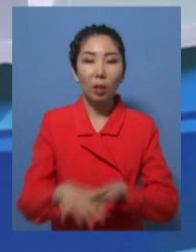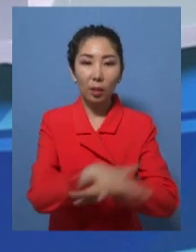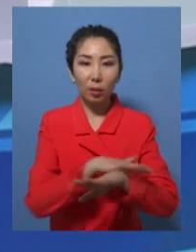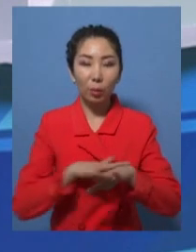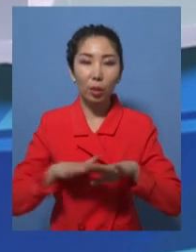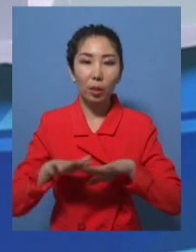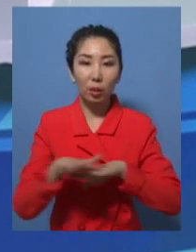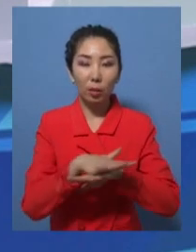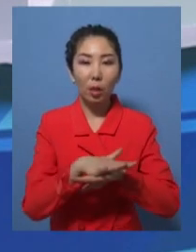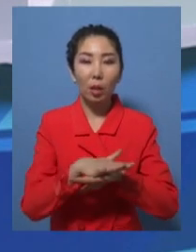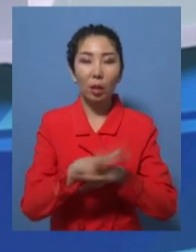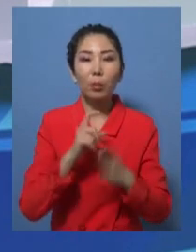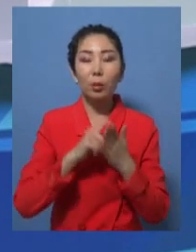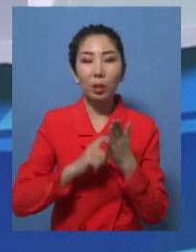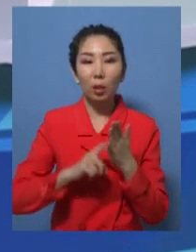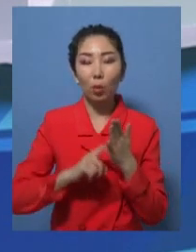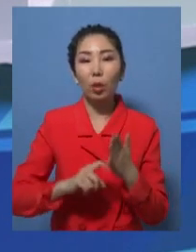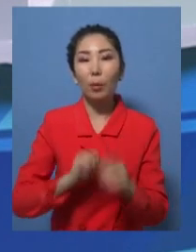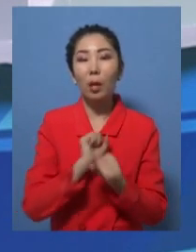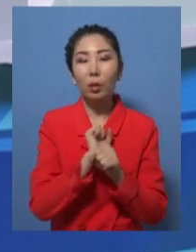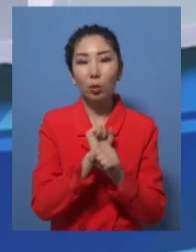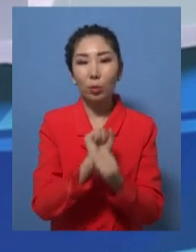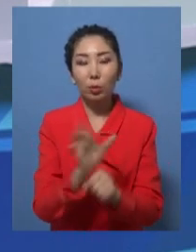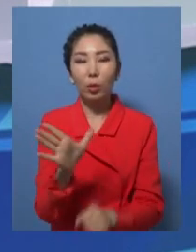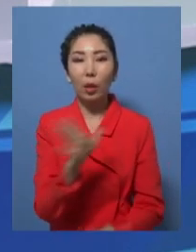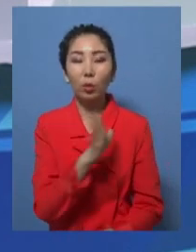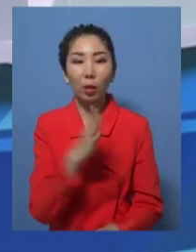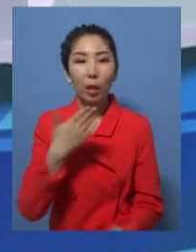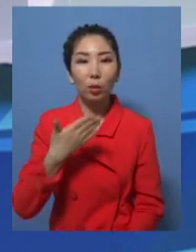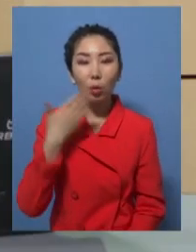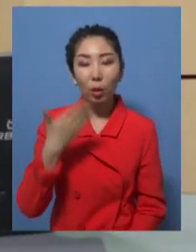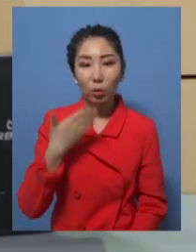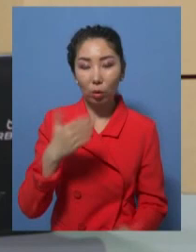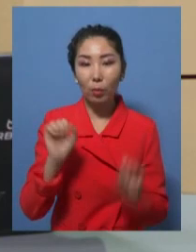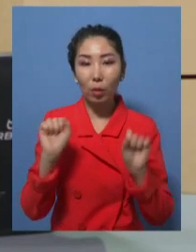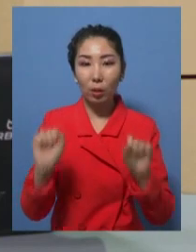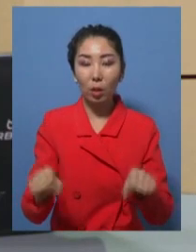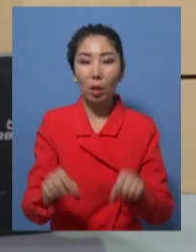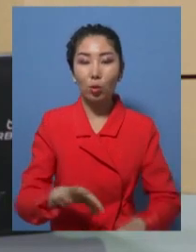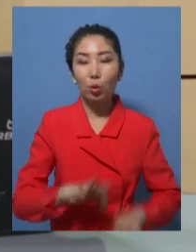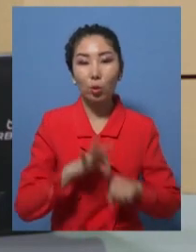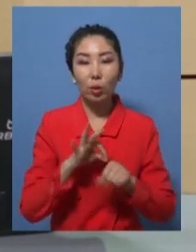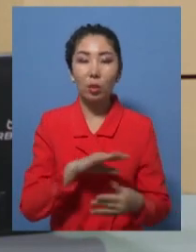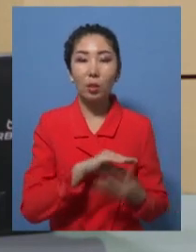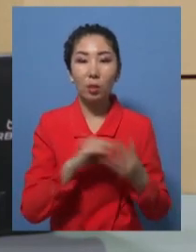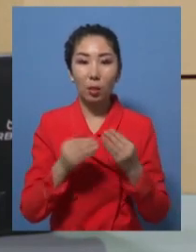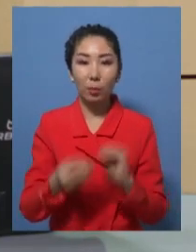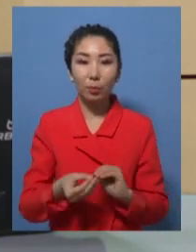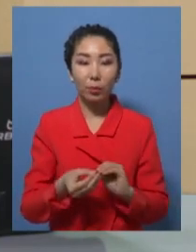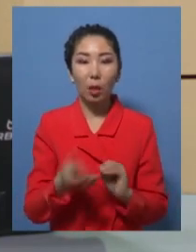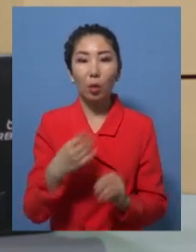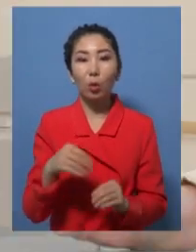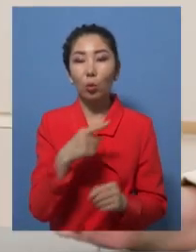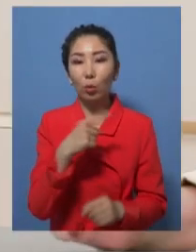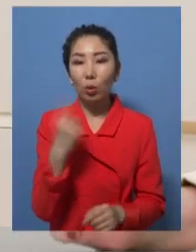халықтың, былайша айтқанда, қылмыстан қорғап қалуға септігімізді тигізіп жатырмыз деп айтуға болады. Яғни алдын алу жүргізілген жұмыстардың нәтижесі дейсіз. Сол